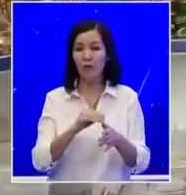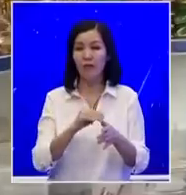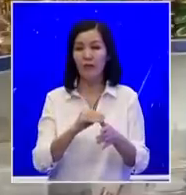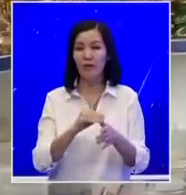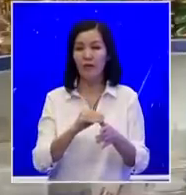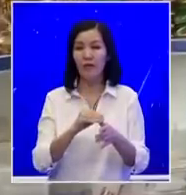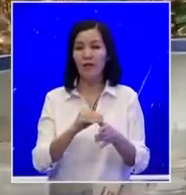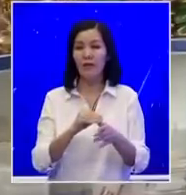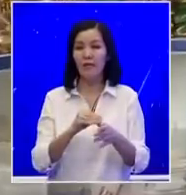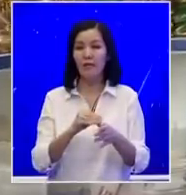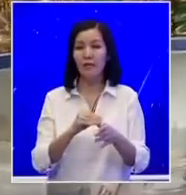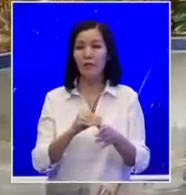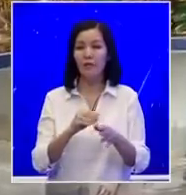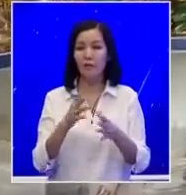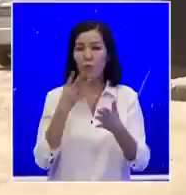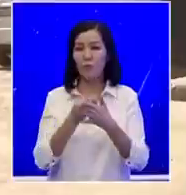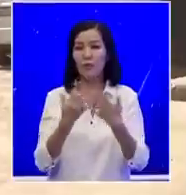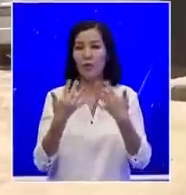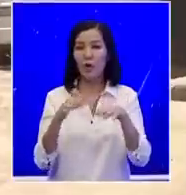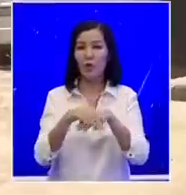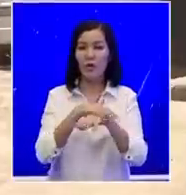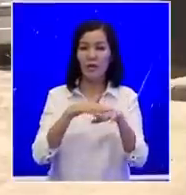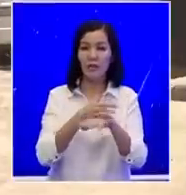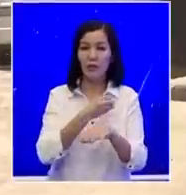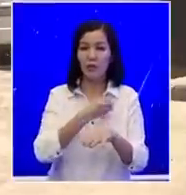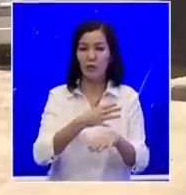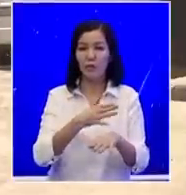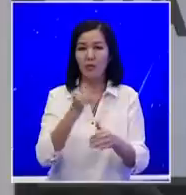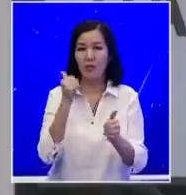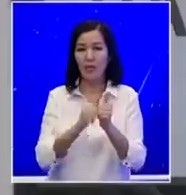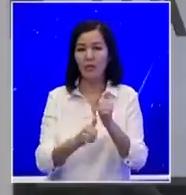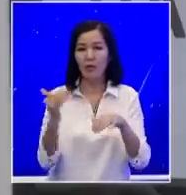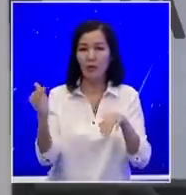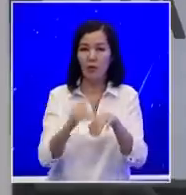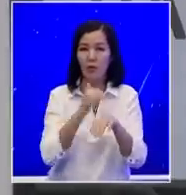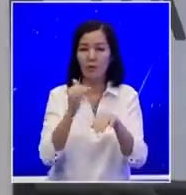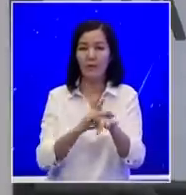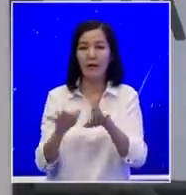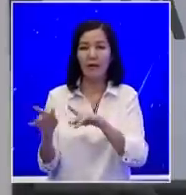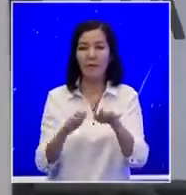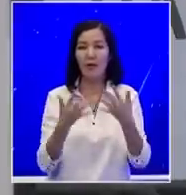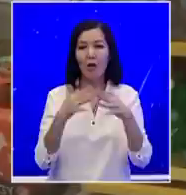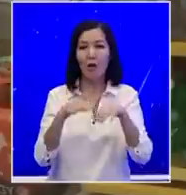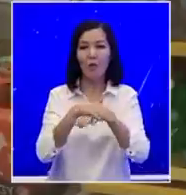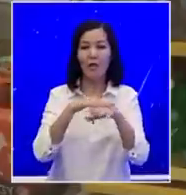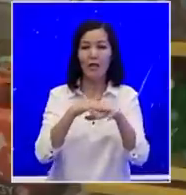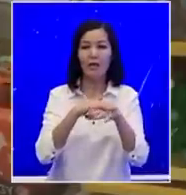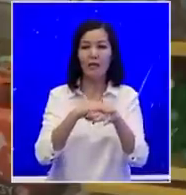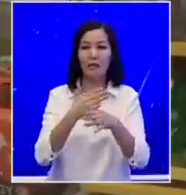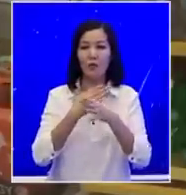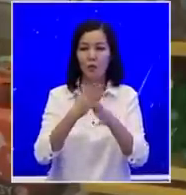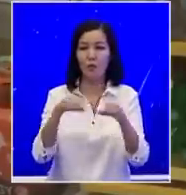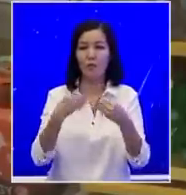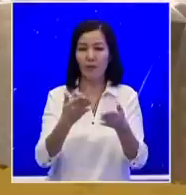қайда қашсын дейді Нұрбай дүкенінің қожайыны. Жомартжан жұма сайын сауапты іс жасап, ауылдастарына алақандағы ақ нанын